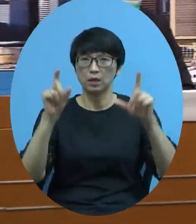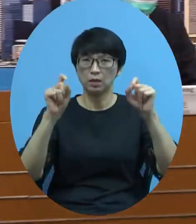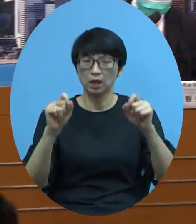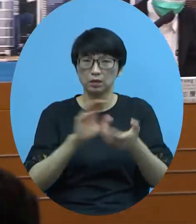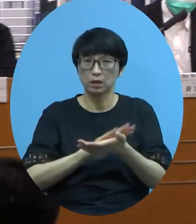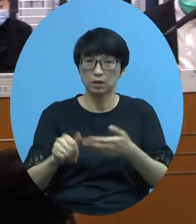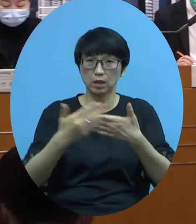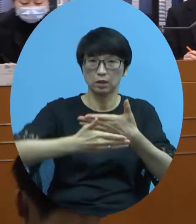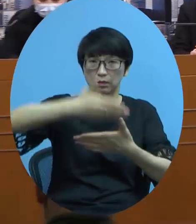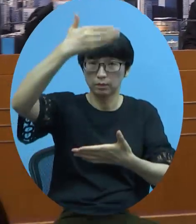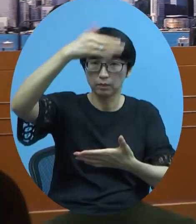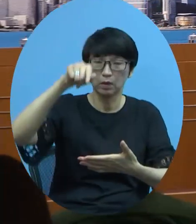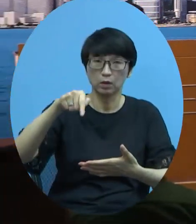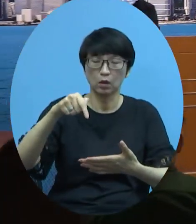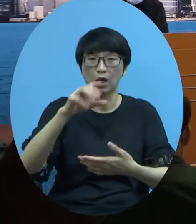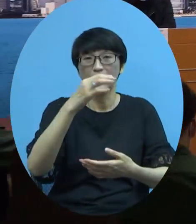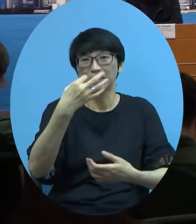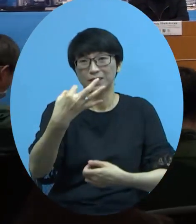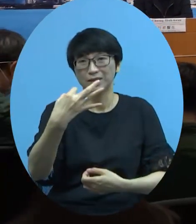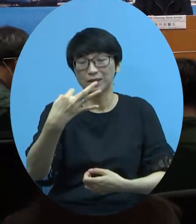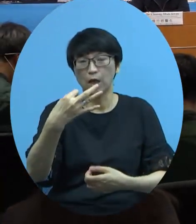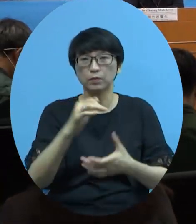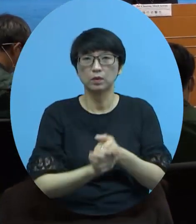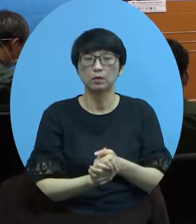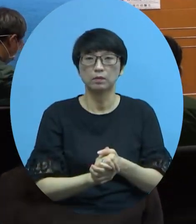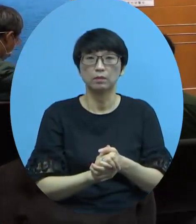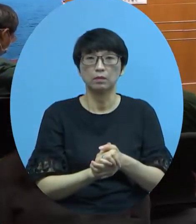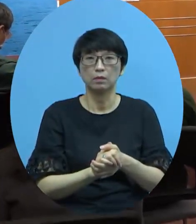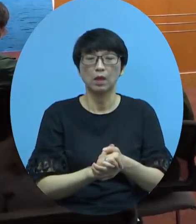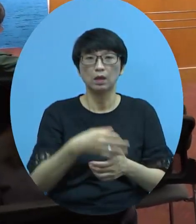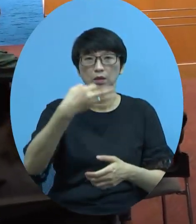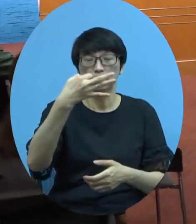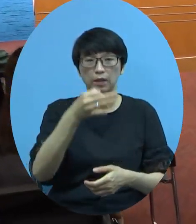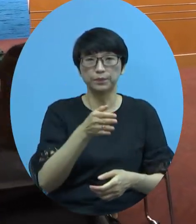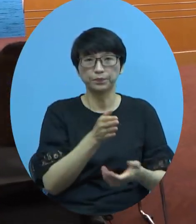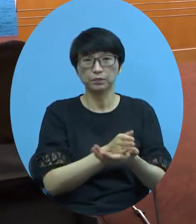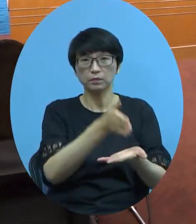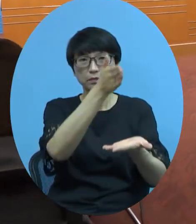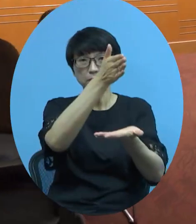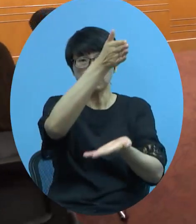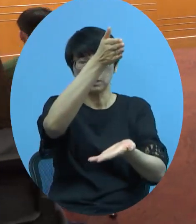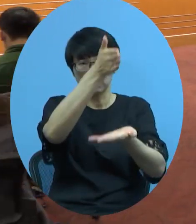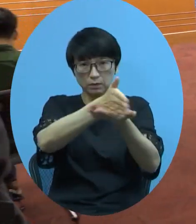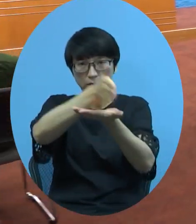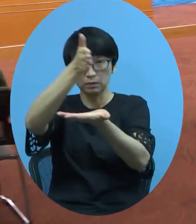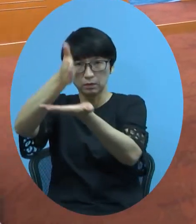益城樓嗰三樓嗰三個住宅分，即係三個單位分別係邊一啲患者啦，同埋佢